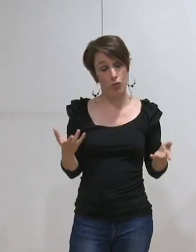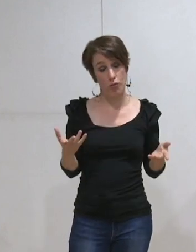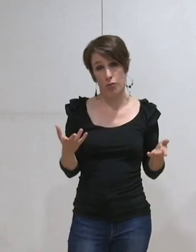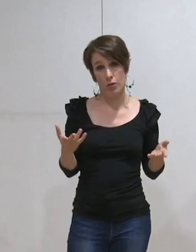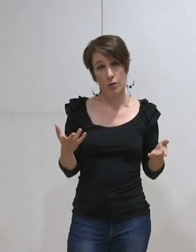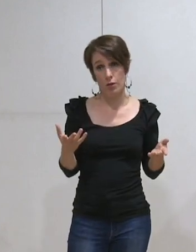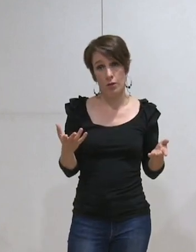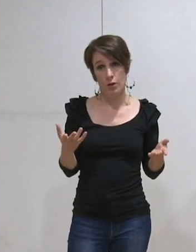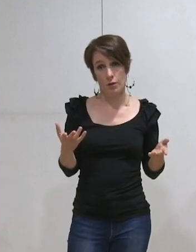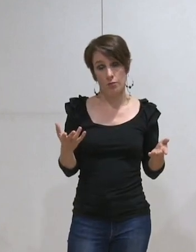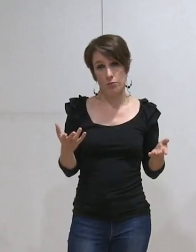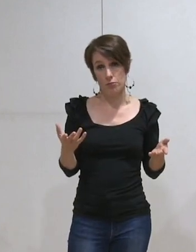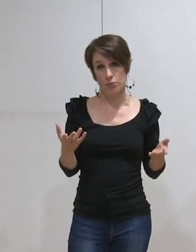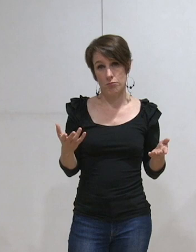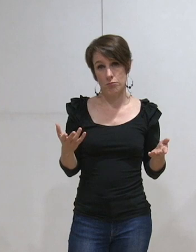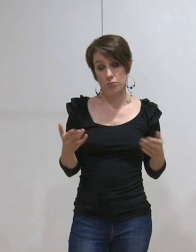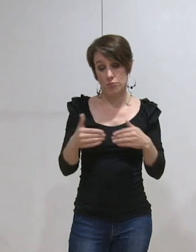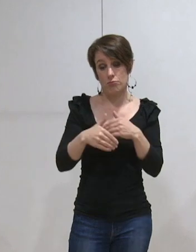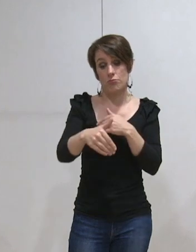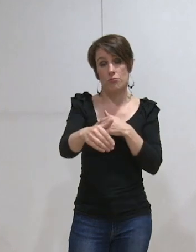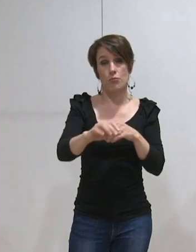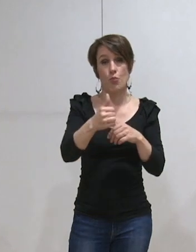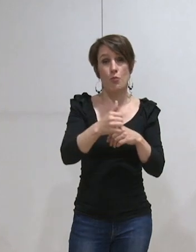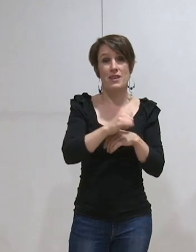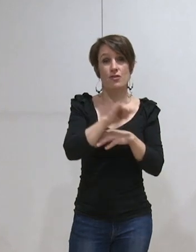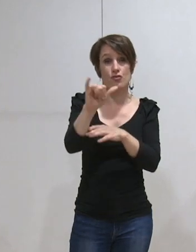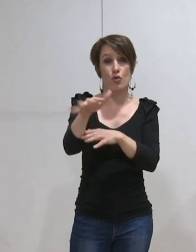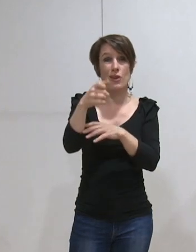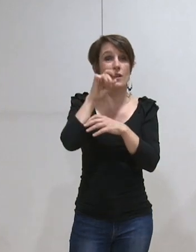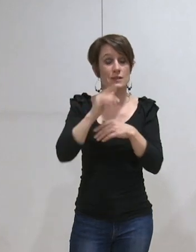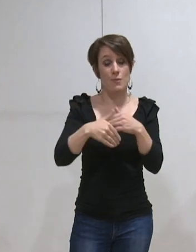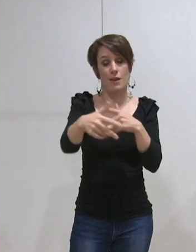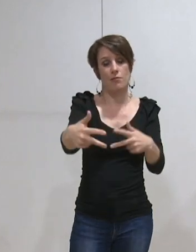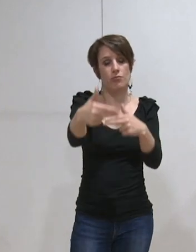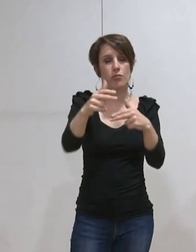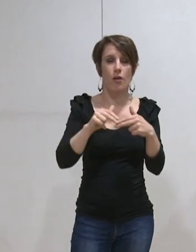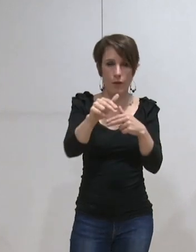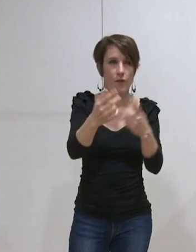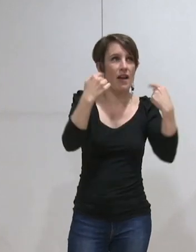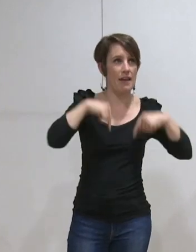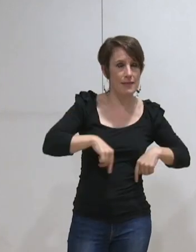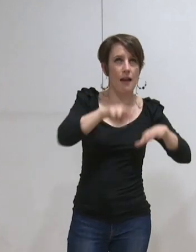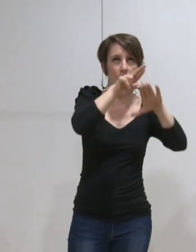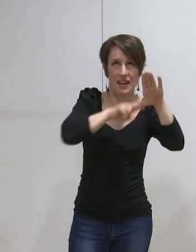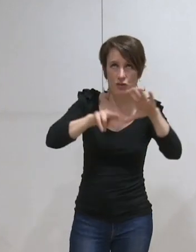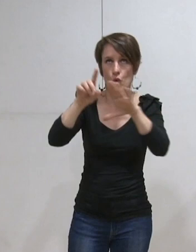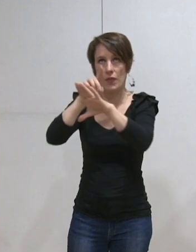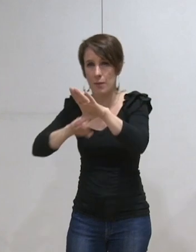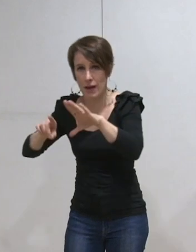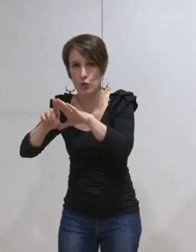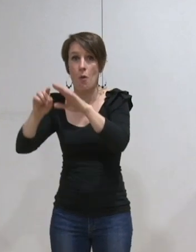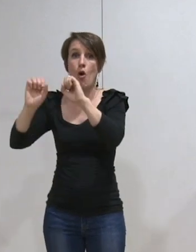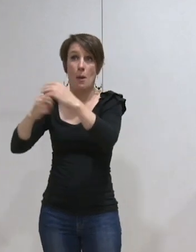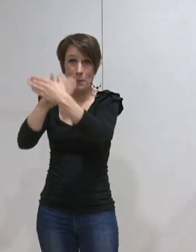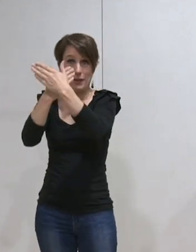jours dans la première quinzaine de de mai à à notre initiative se réuniront donc l'État la Région le Département la